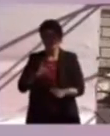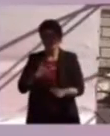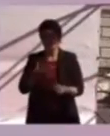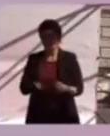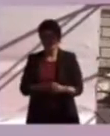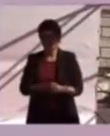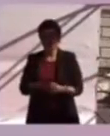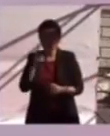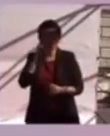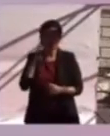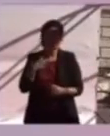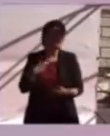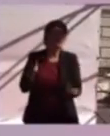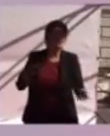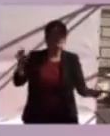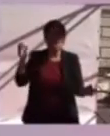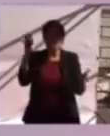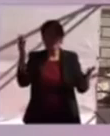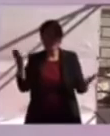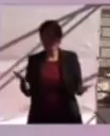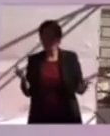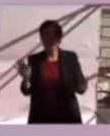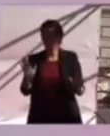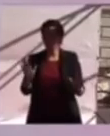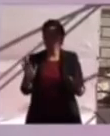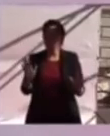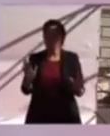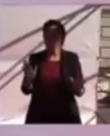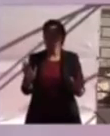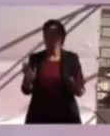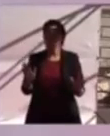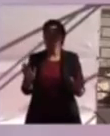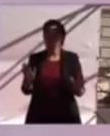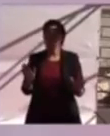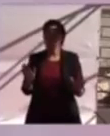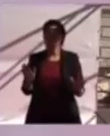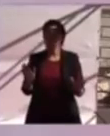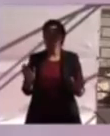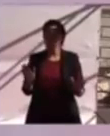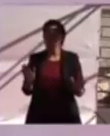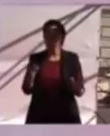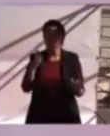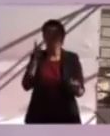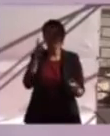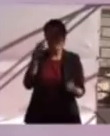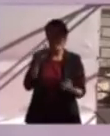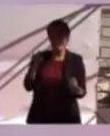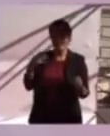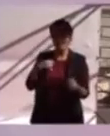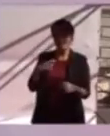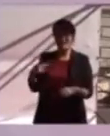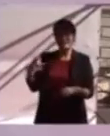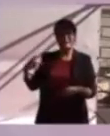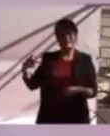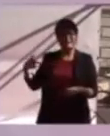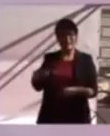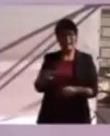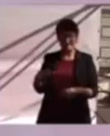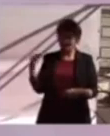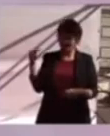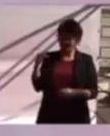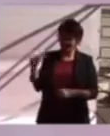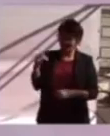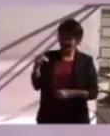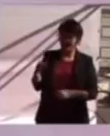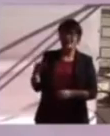non so se un caso ma se uno si guarda i tagli che sono stati fatti in questi ultimi anni